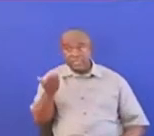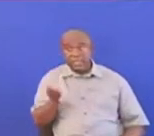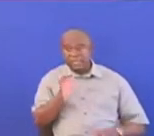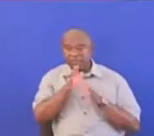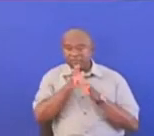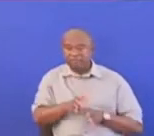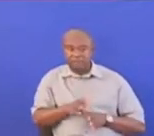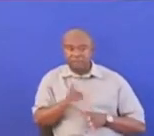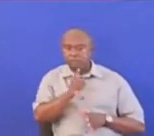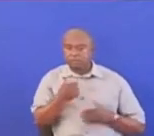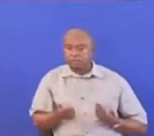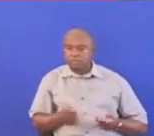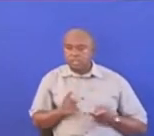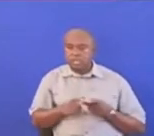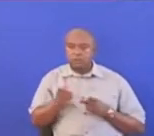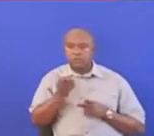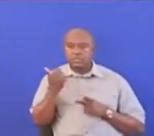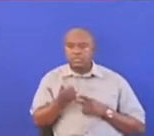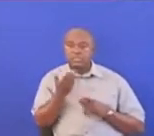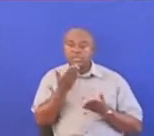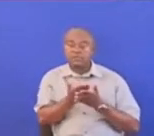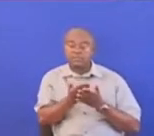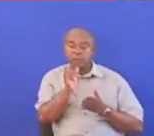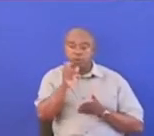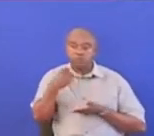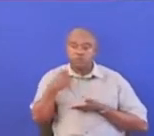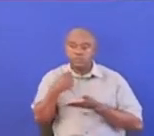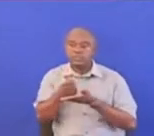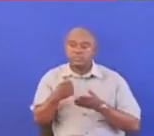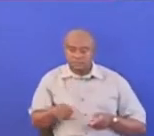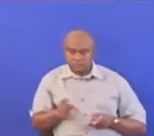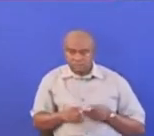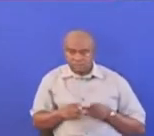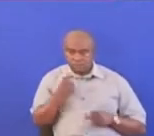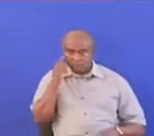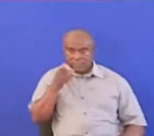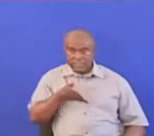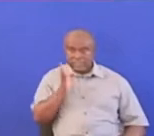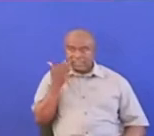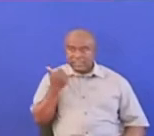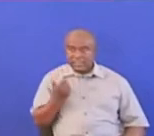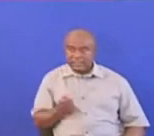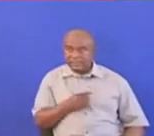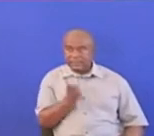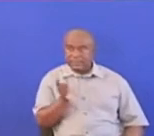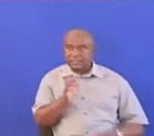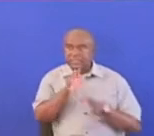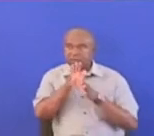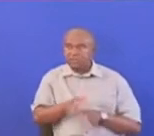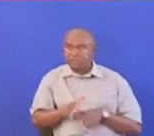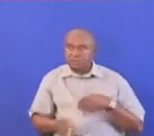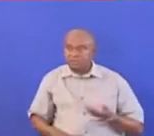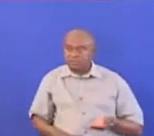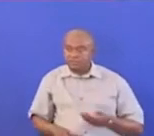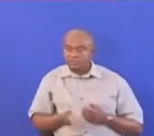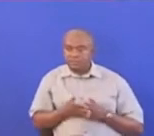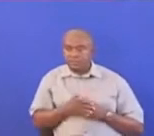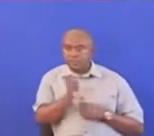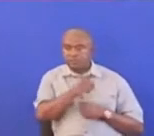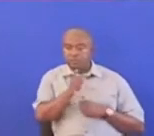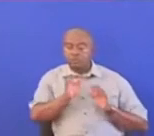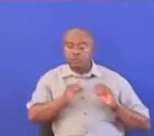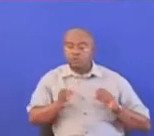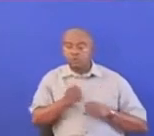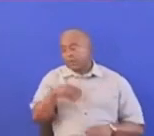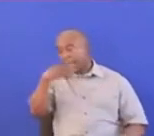inawaonea, ili wasione kama serikali inapendelea wawekezaji, ili wasione kama serikali inawanyanyasa. Waelimishwe na